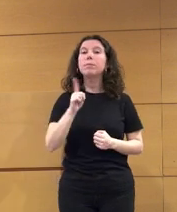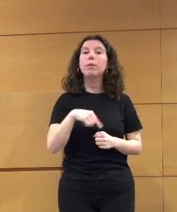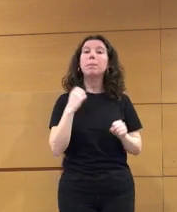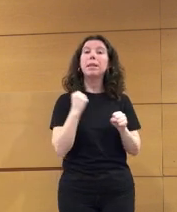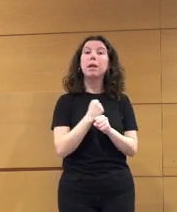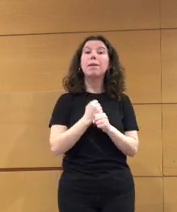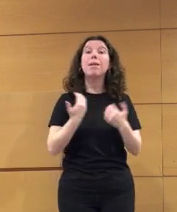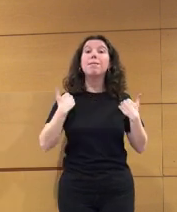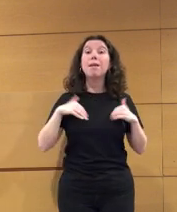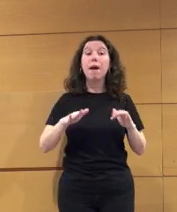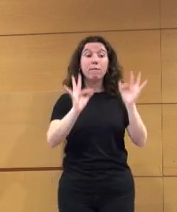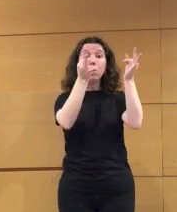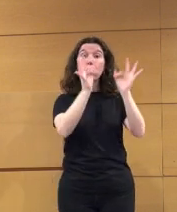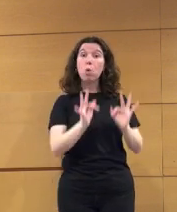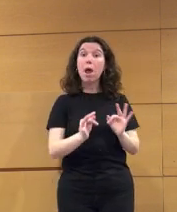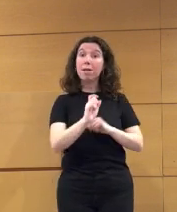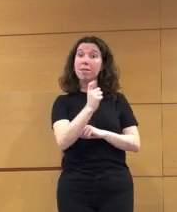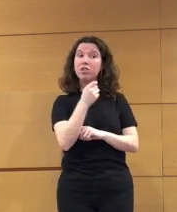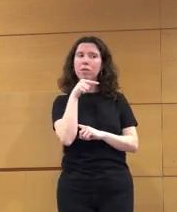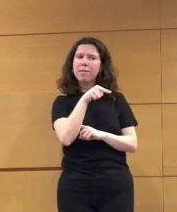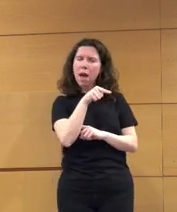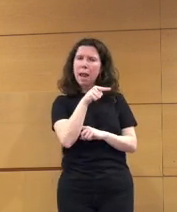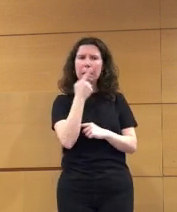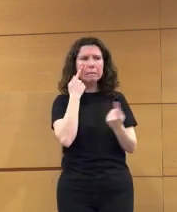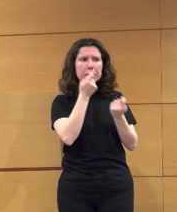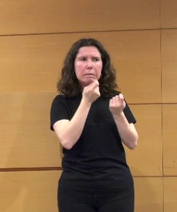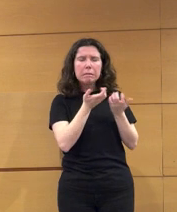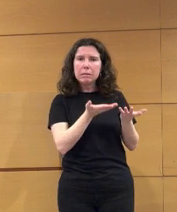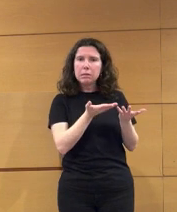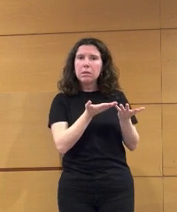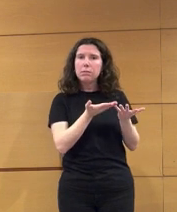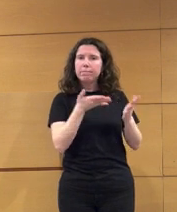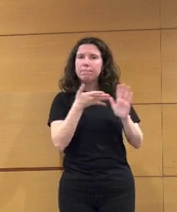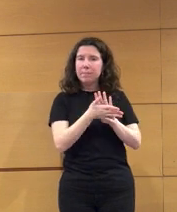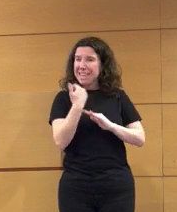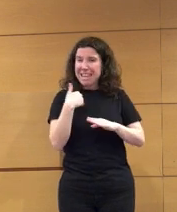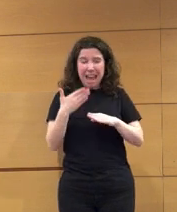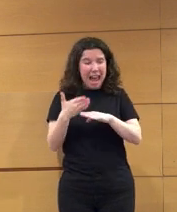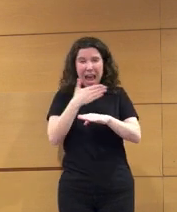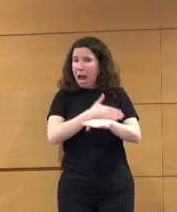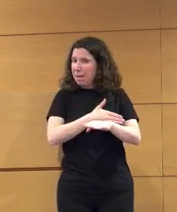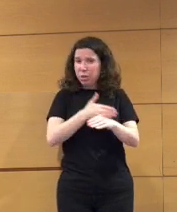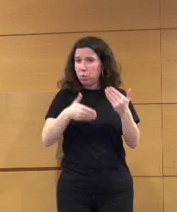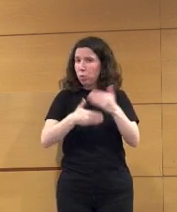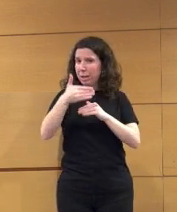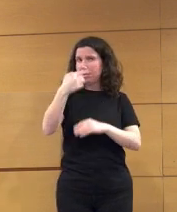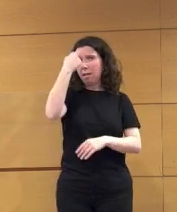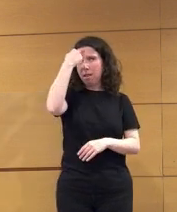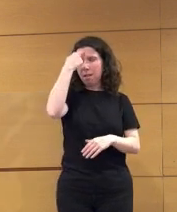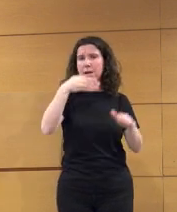que genera els formularis digitals perquè determinats aspectes ja es creïn tenint en compte